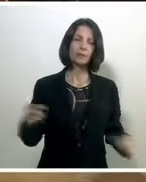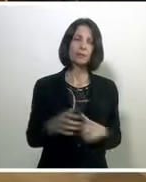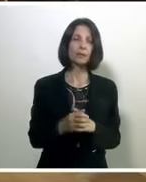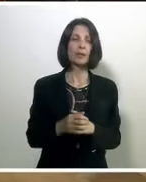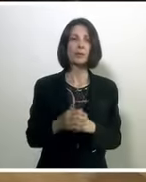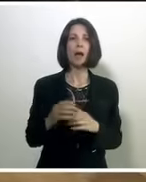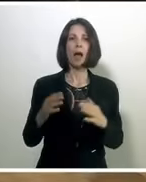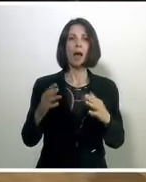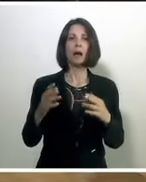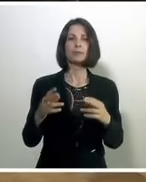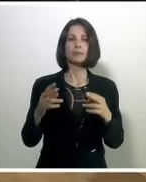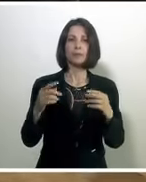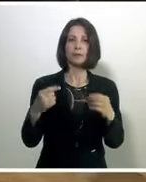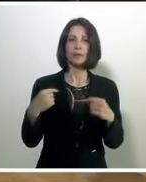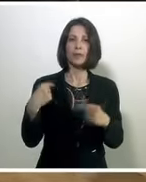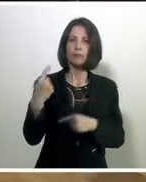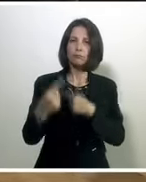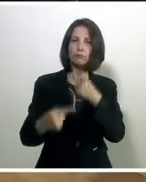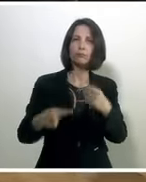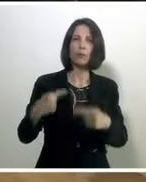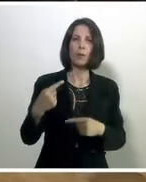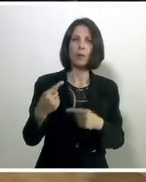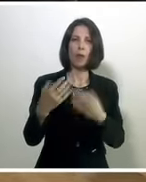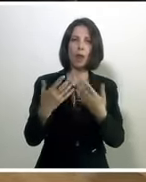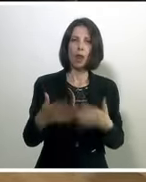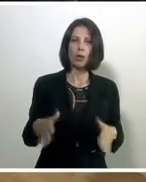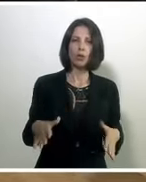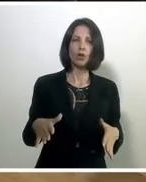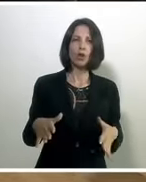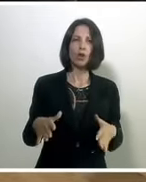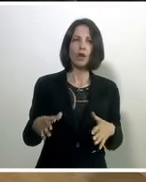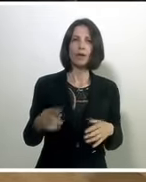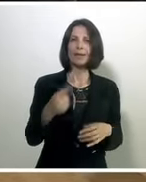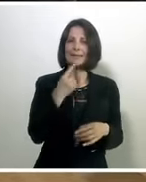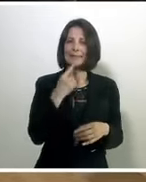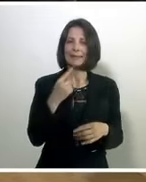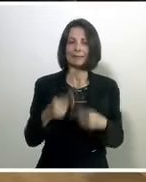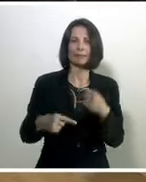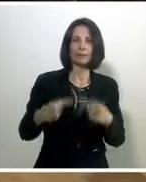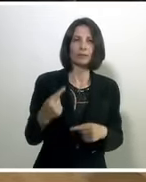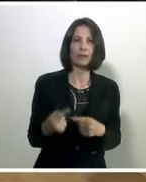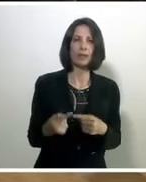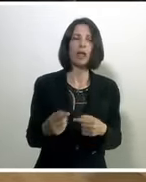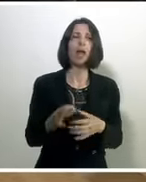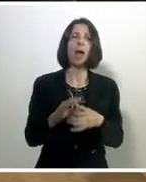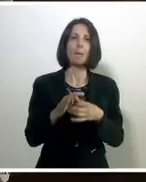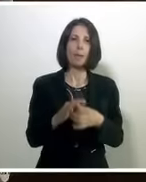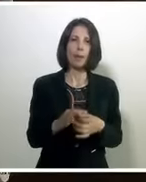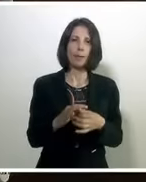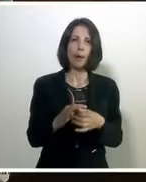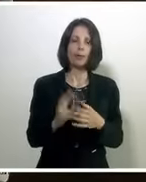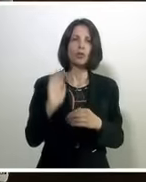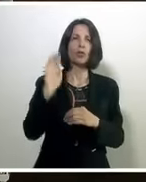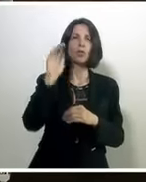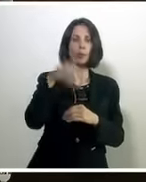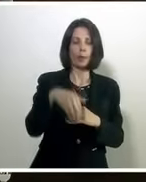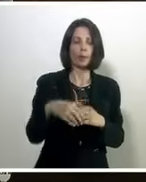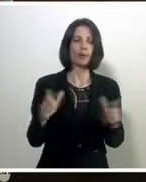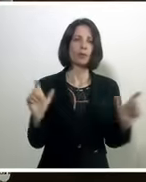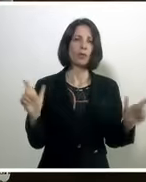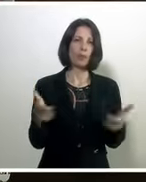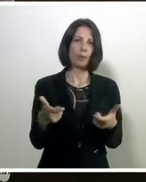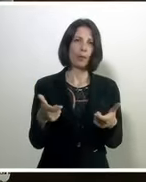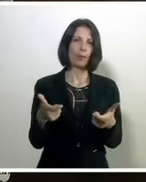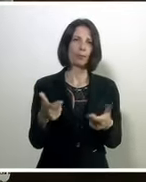posteri un messaggio carico di coraggio e di idealità per la pace per il disarmo per il superamento dei Blocchi